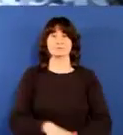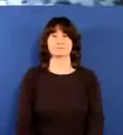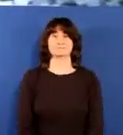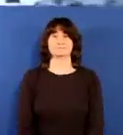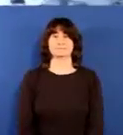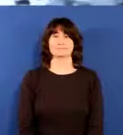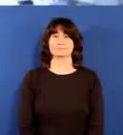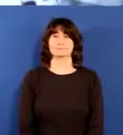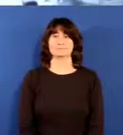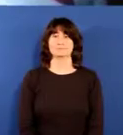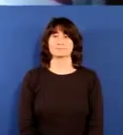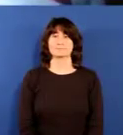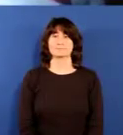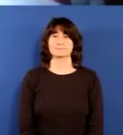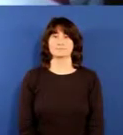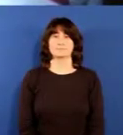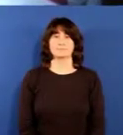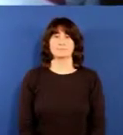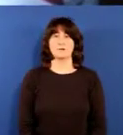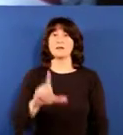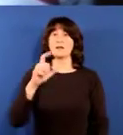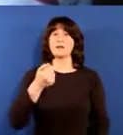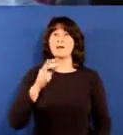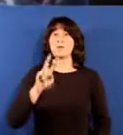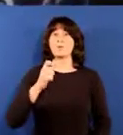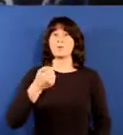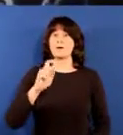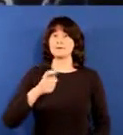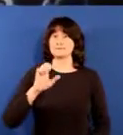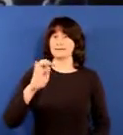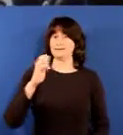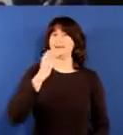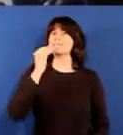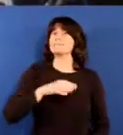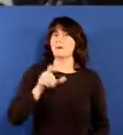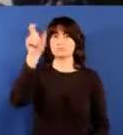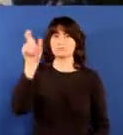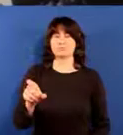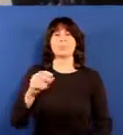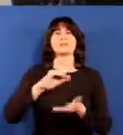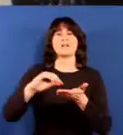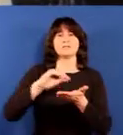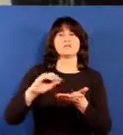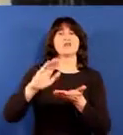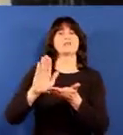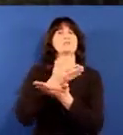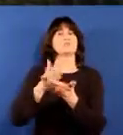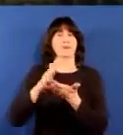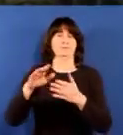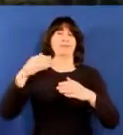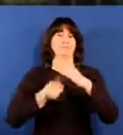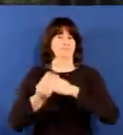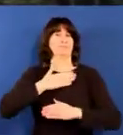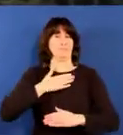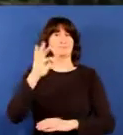eta lanagatik. 2012 urte honetan, 75 urte beteko dira Esteban Urkiaga Basaras idazlea eta